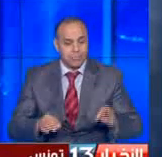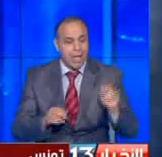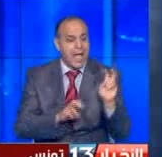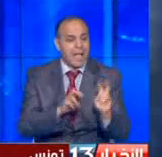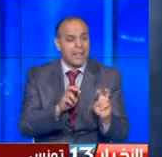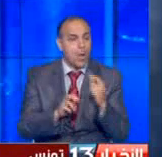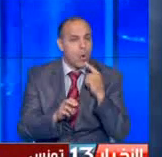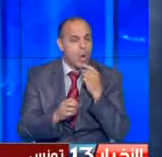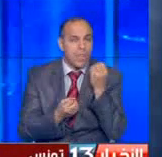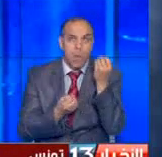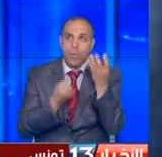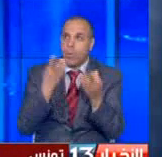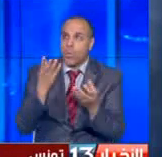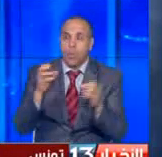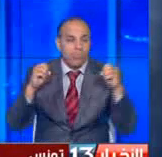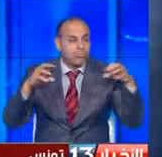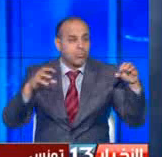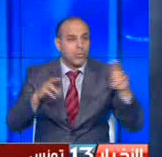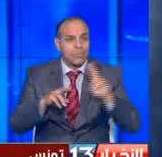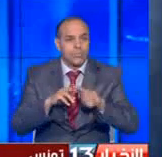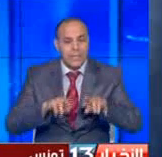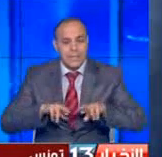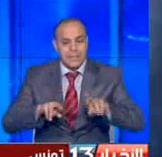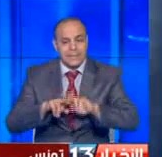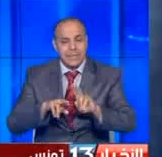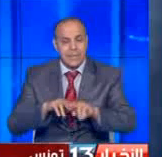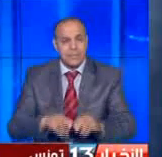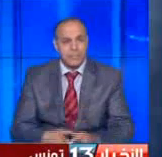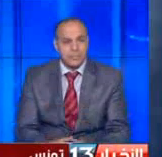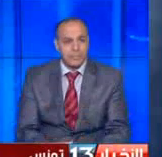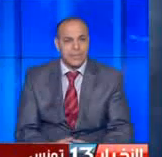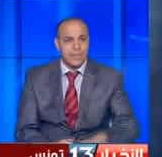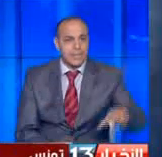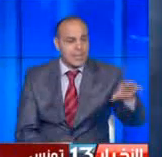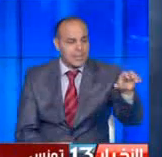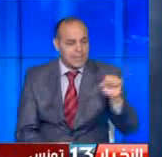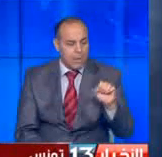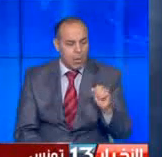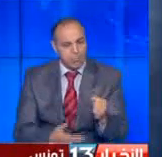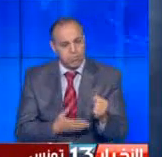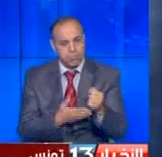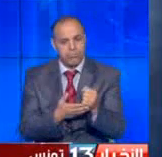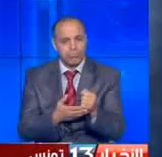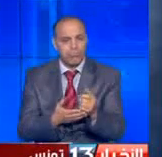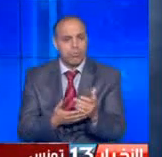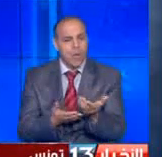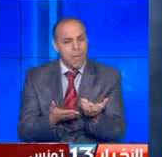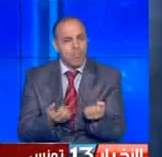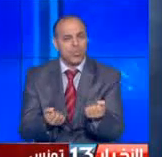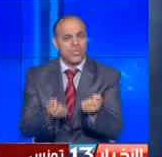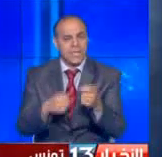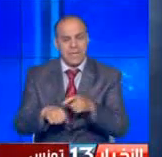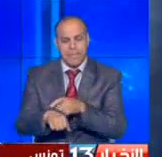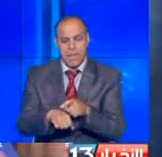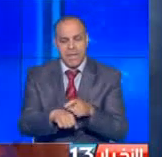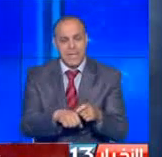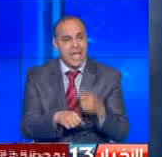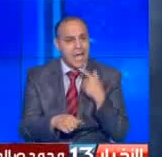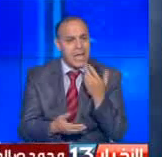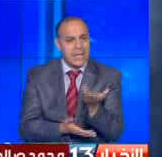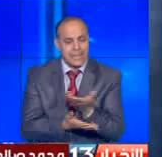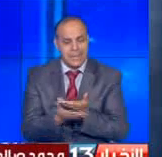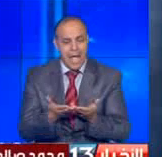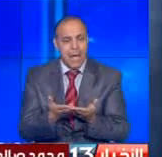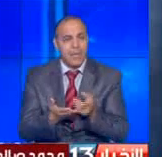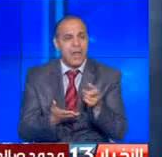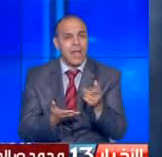والتنوير العمومي و صيانه الطرقات دعوه تحفيز وتشجيع البلديات على التعامل